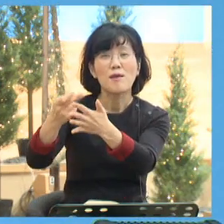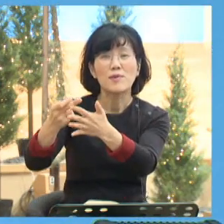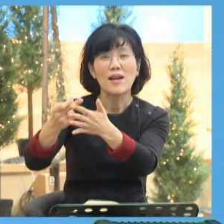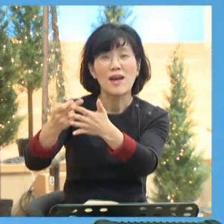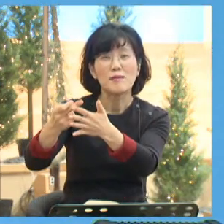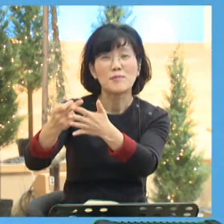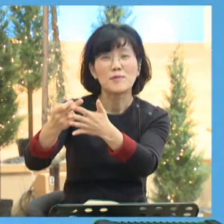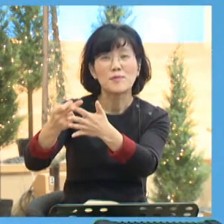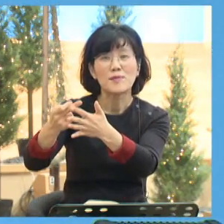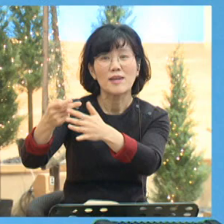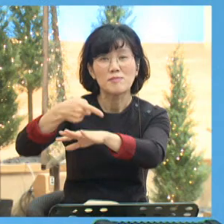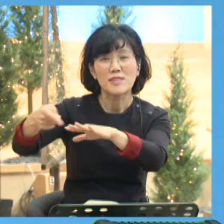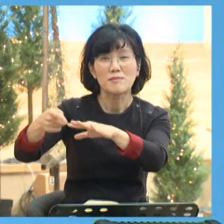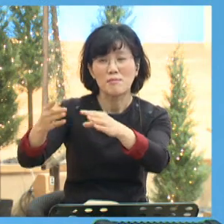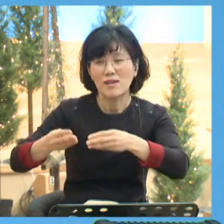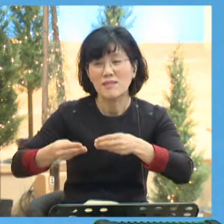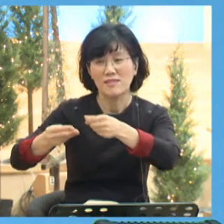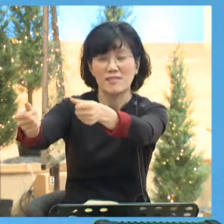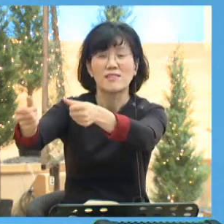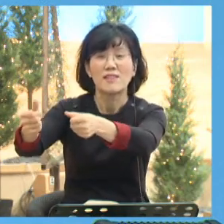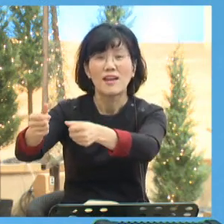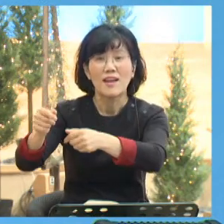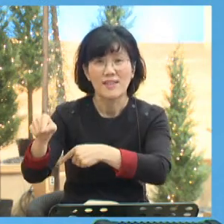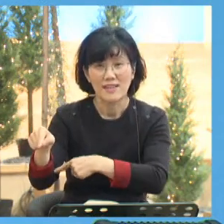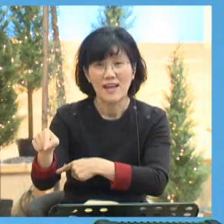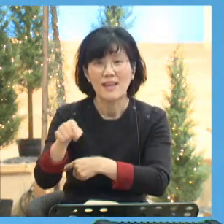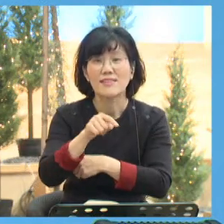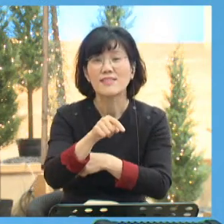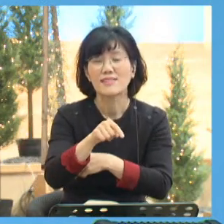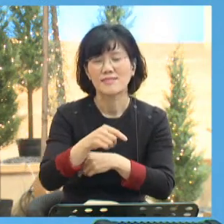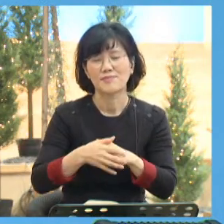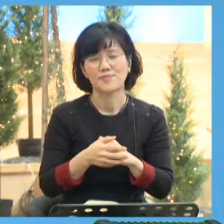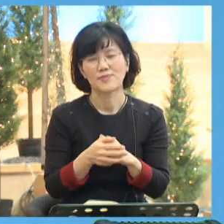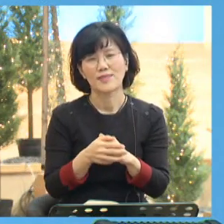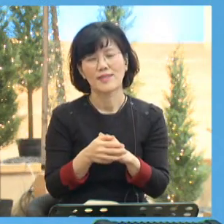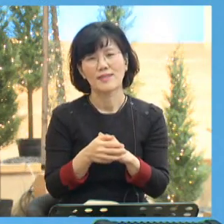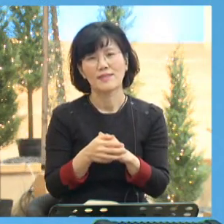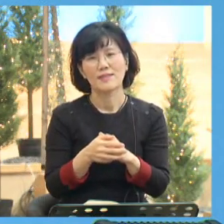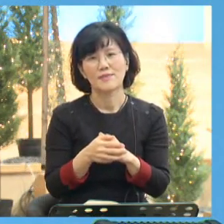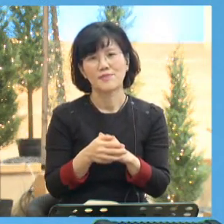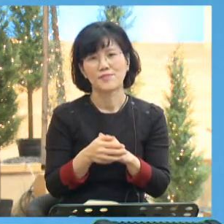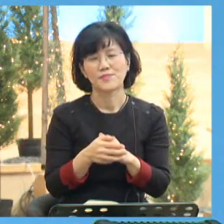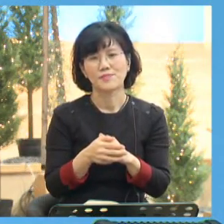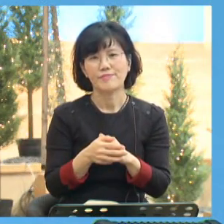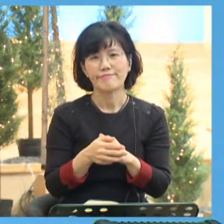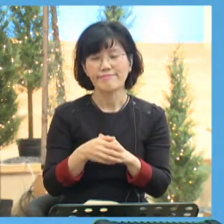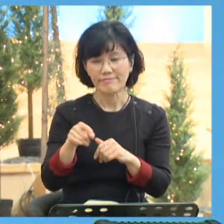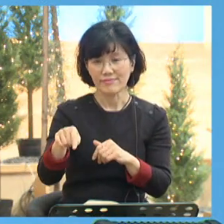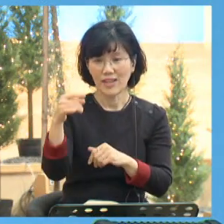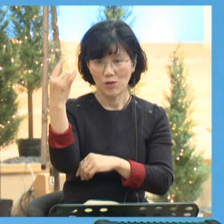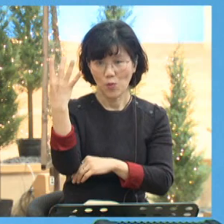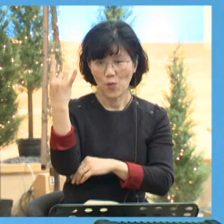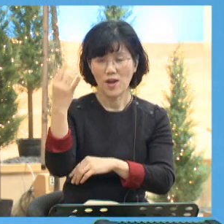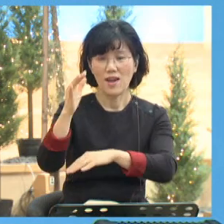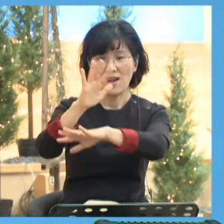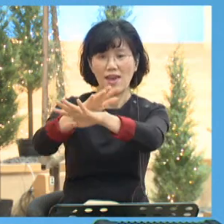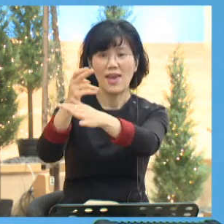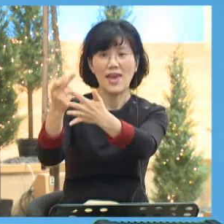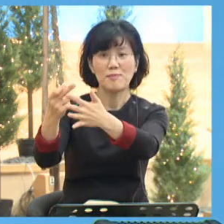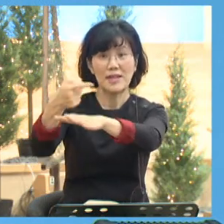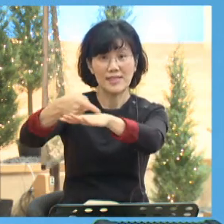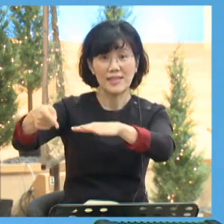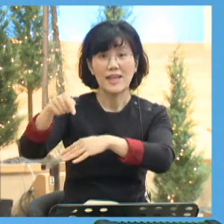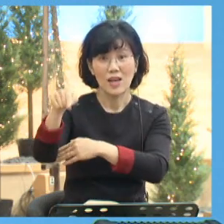몰살시킨 입 딱 여러분의 에브라임 지파가 요 사실은 가나안 지경에 중구 지역에